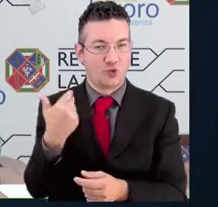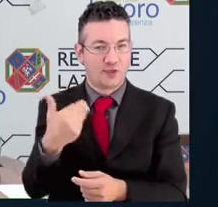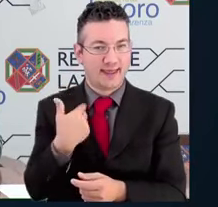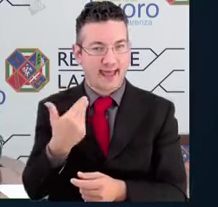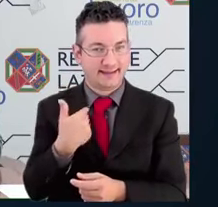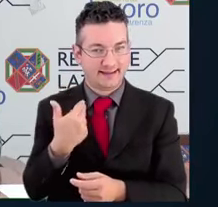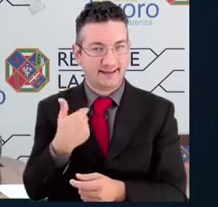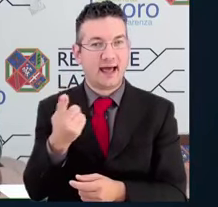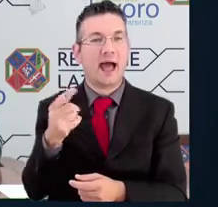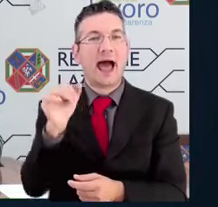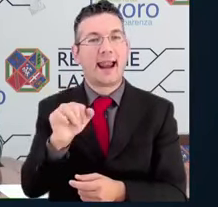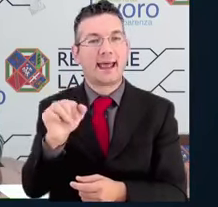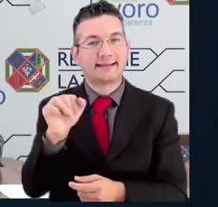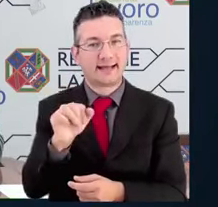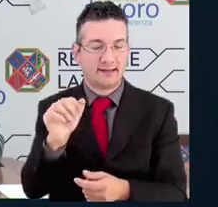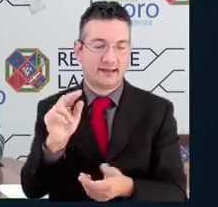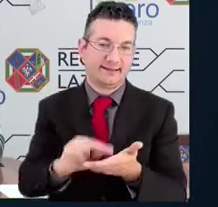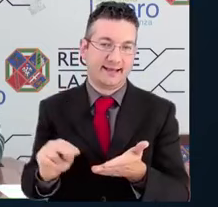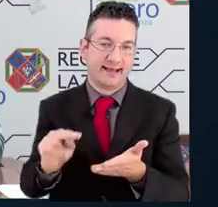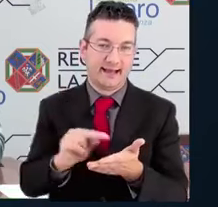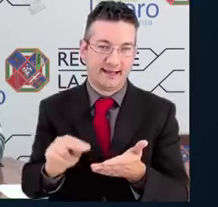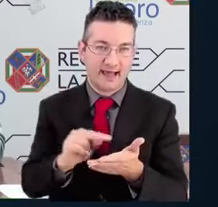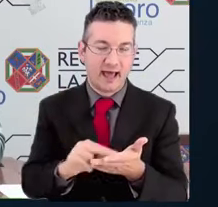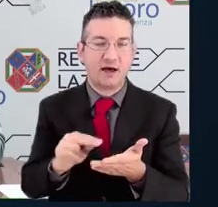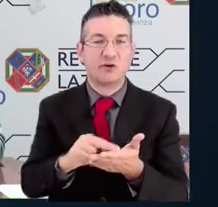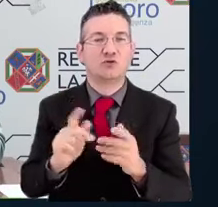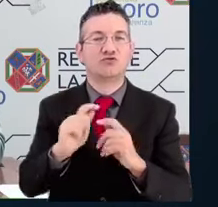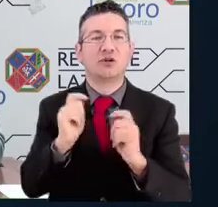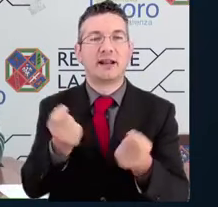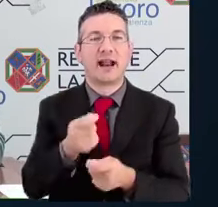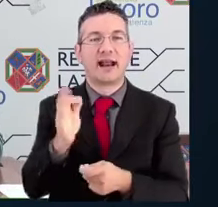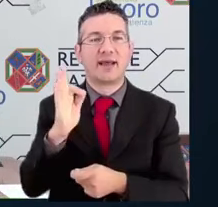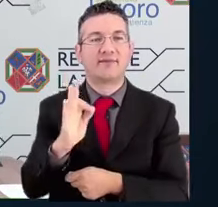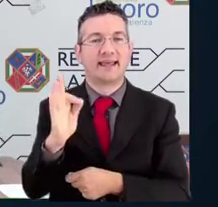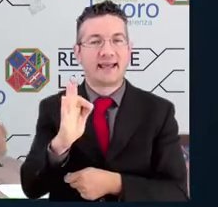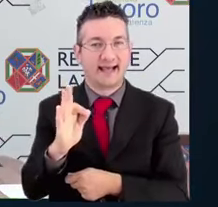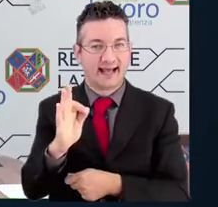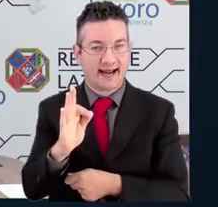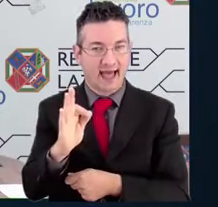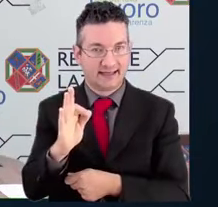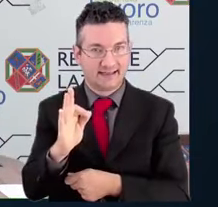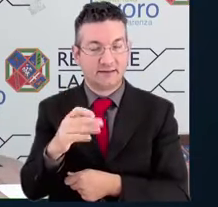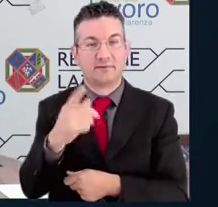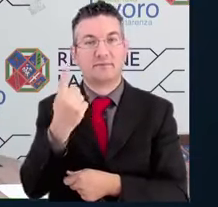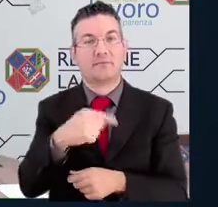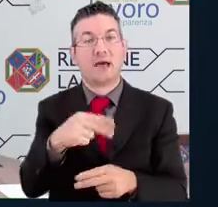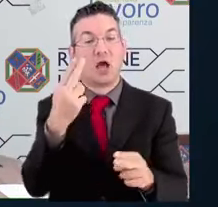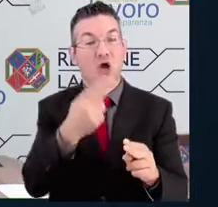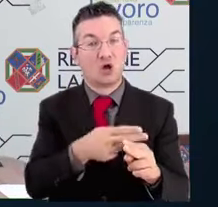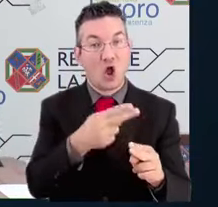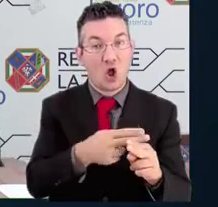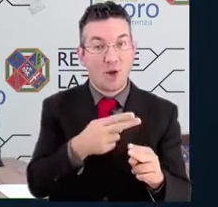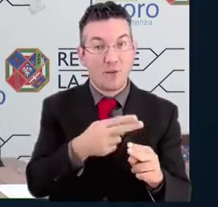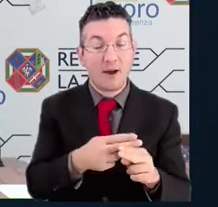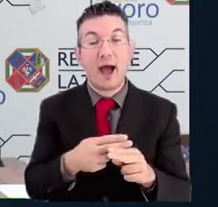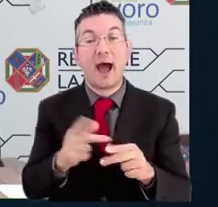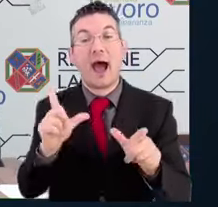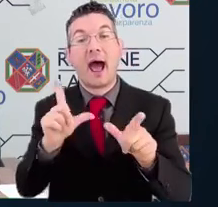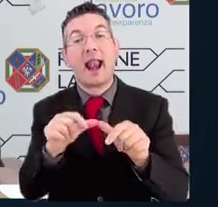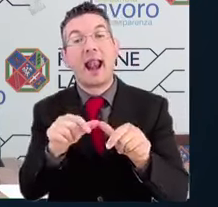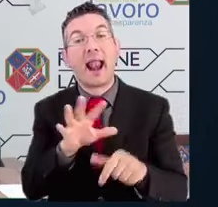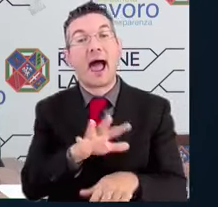alessandra dal segretario generale di filcams rispetto al tema roma il resto del territorio del lazio